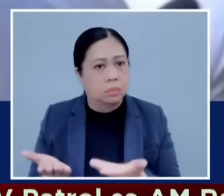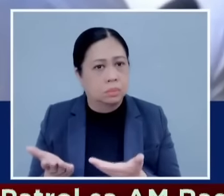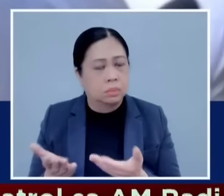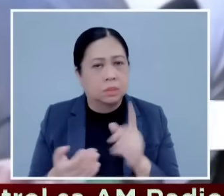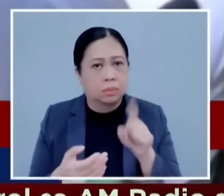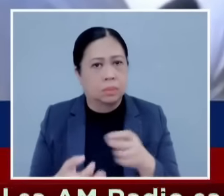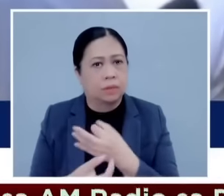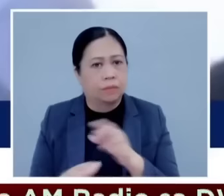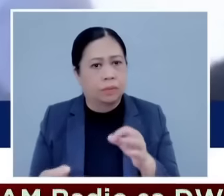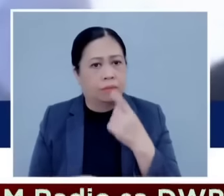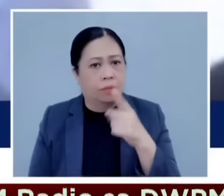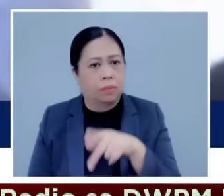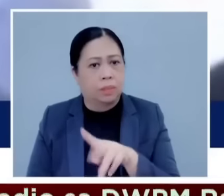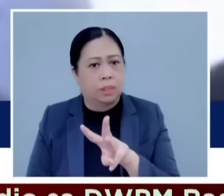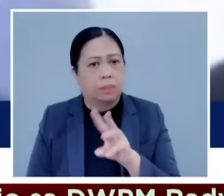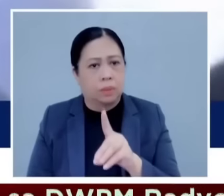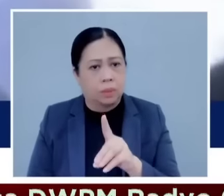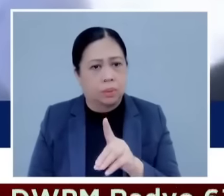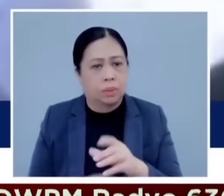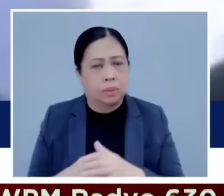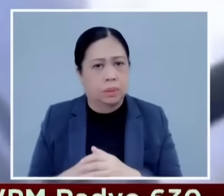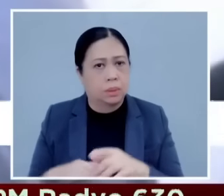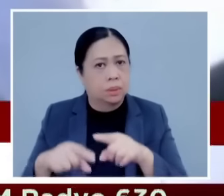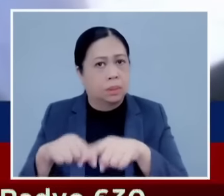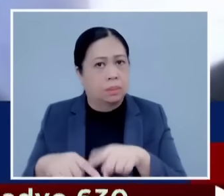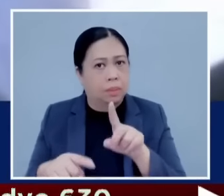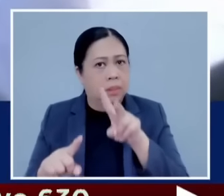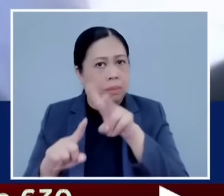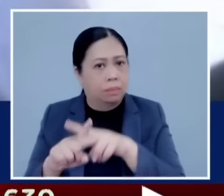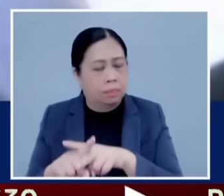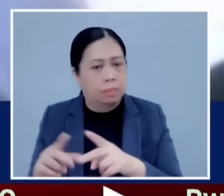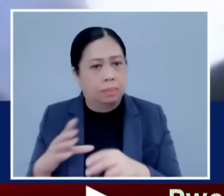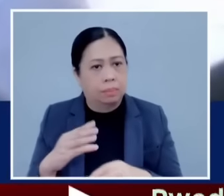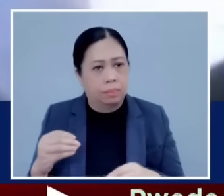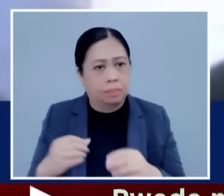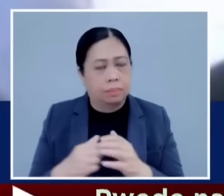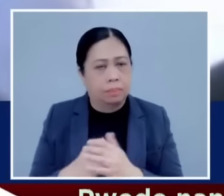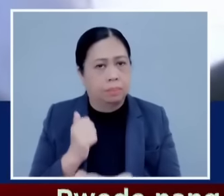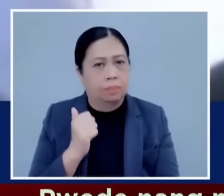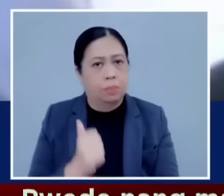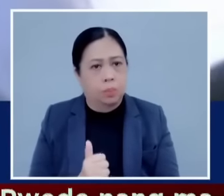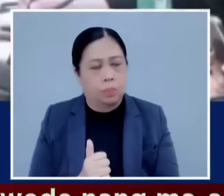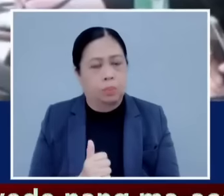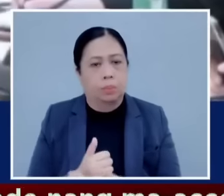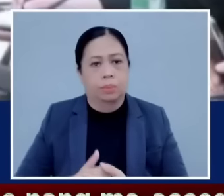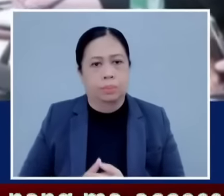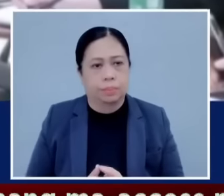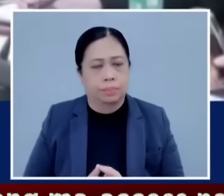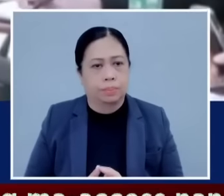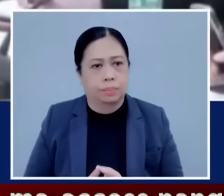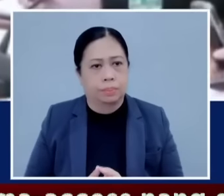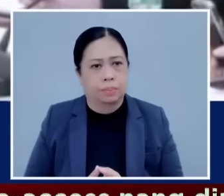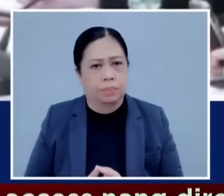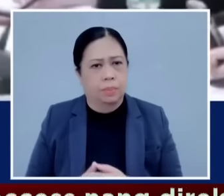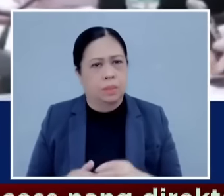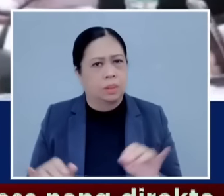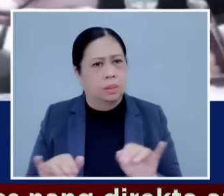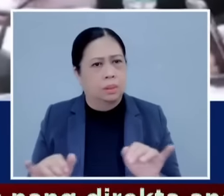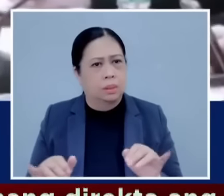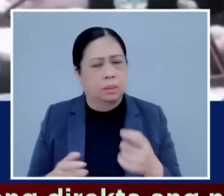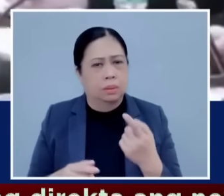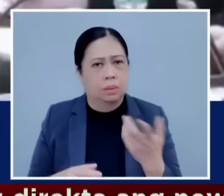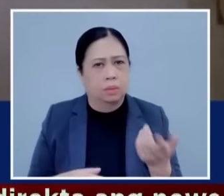exemption to PWDs, subject to application and approval by the chairman, Your Honor. There's no similar exemption